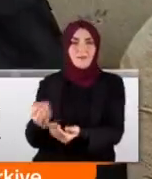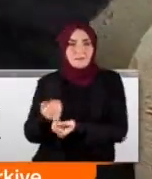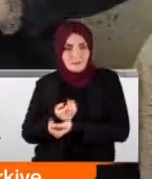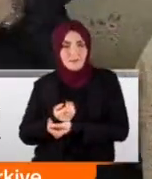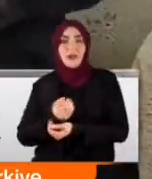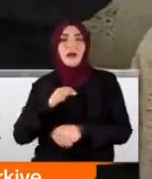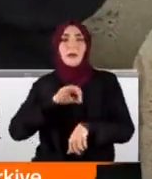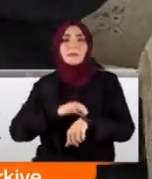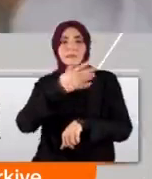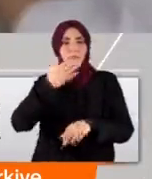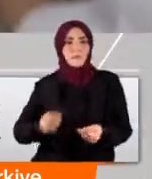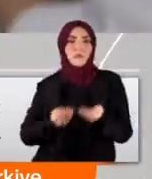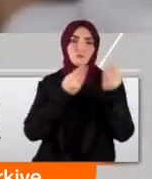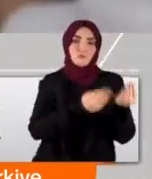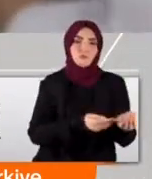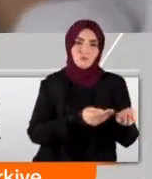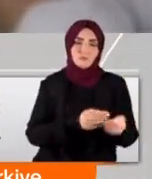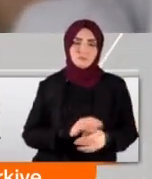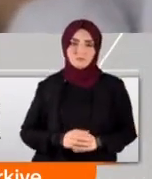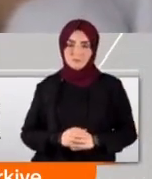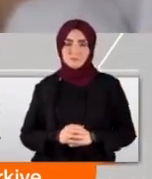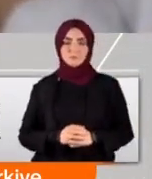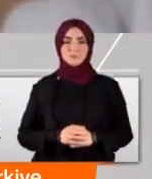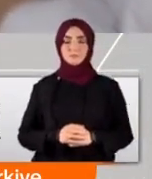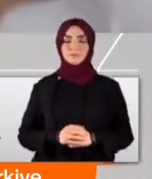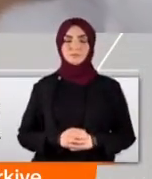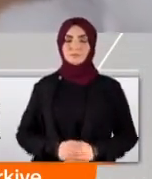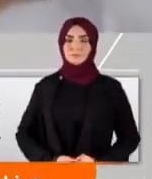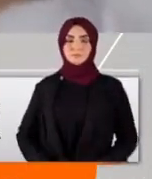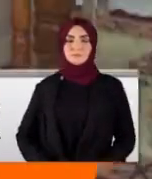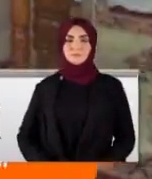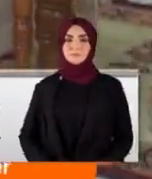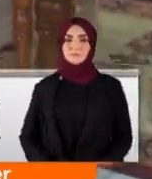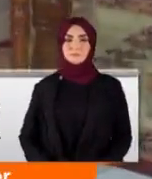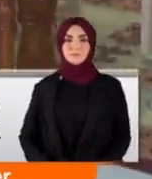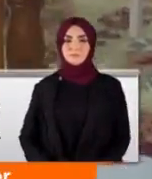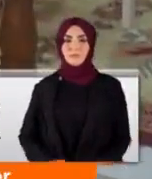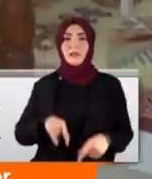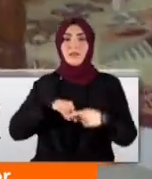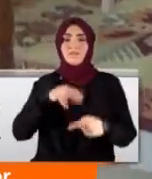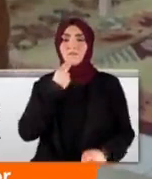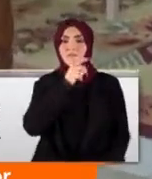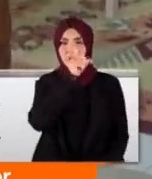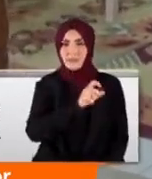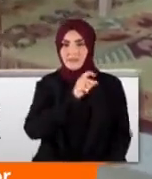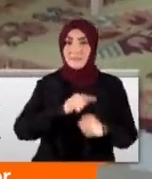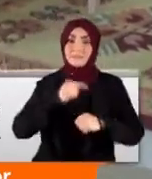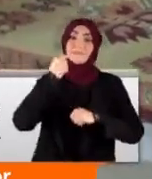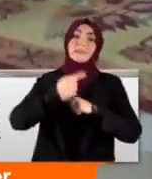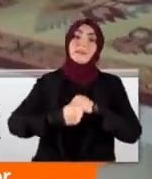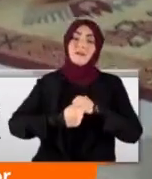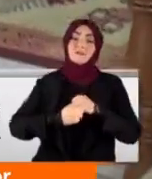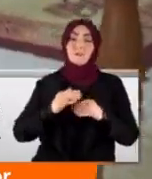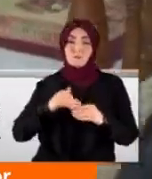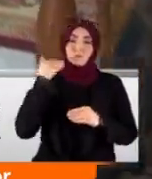işte o zamandan sonra oldu. Bizleri almadılar hastaneye. Nefakatçi almıyoruz dediler. Hanife Demirci bir hafta sonra eşiyle